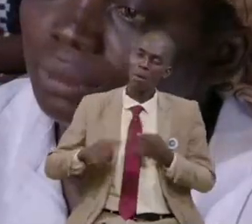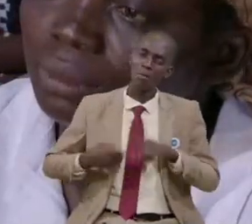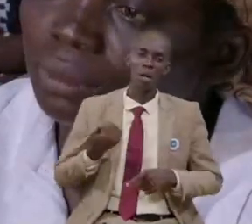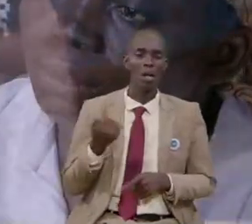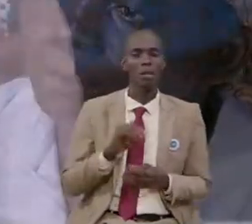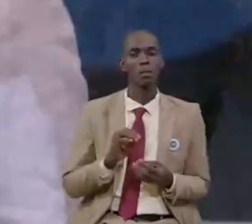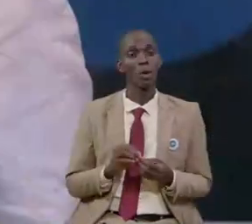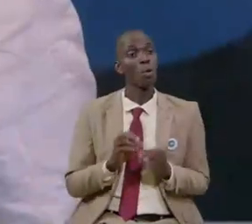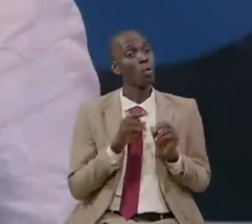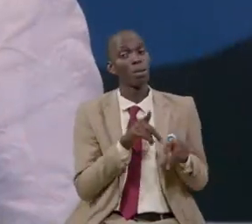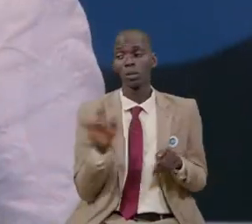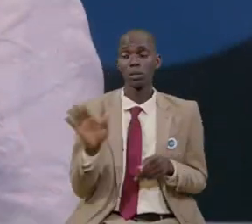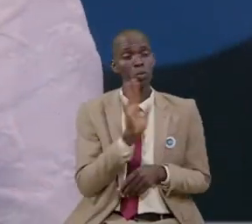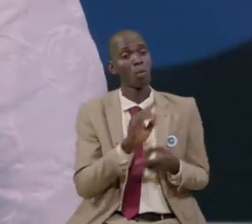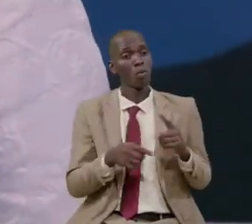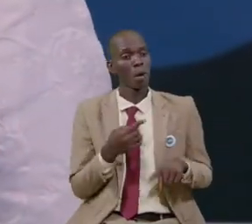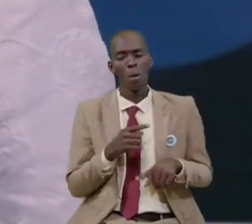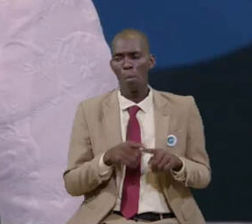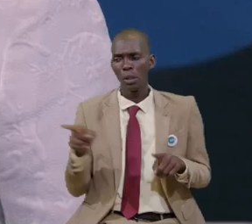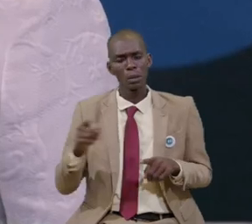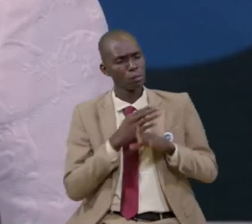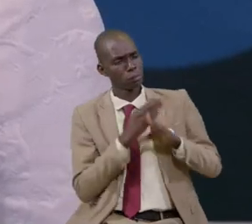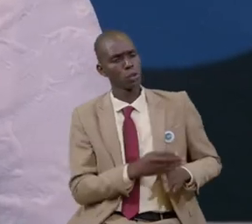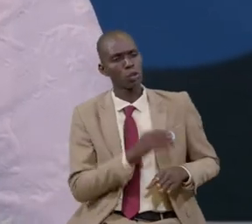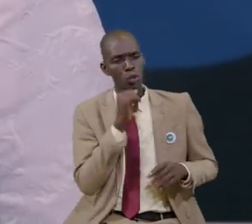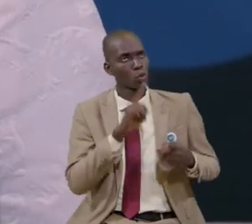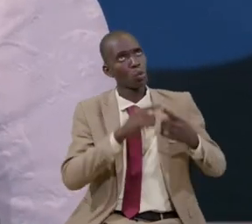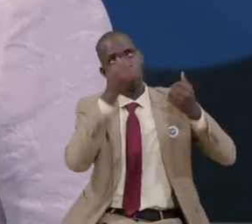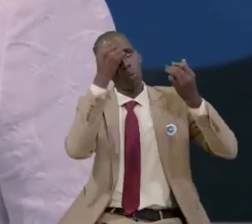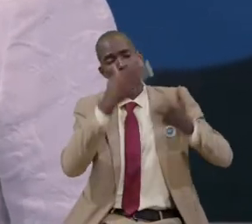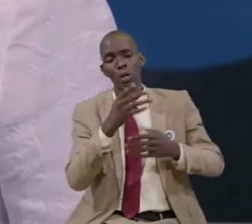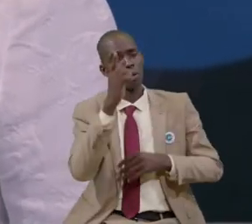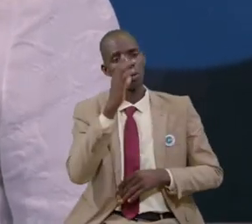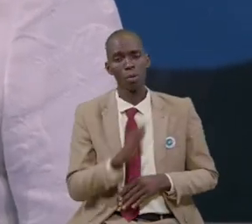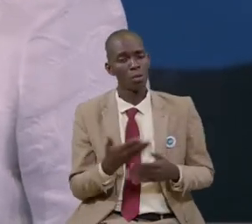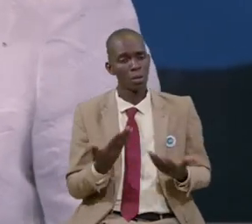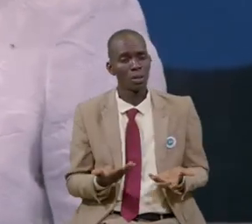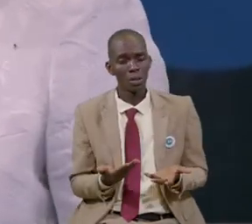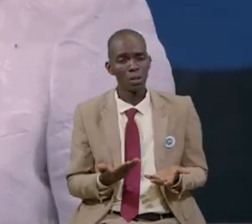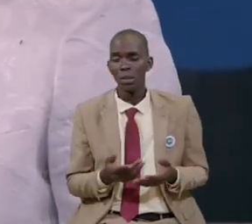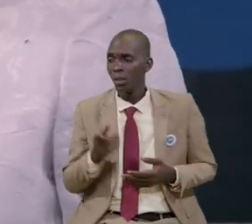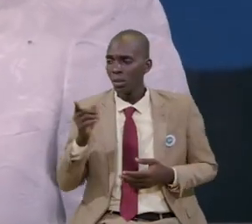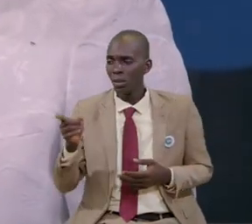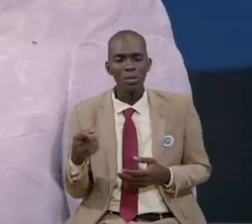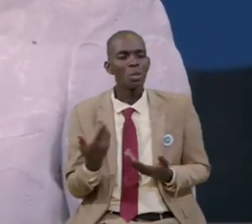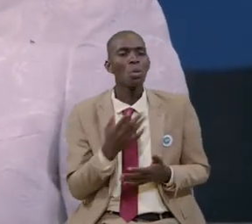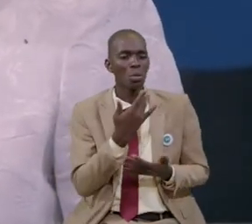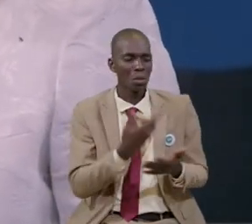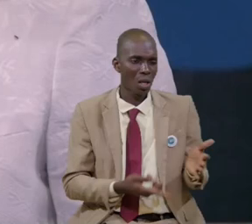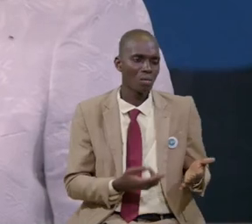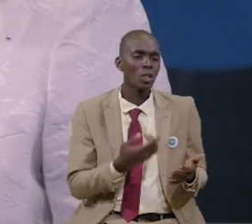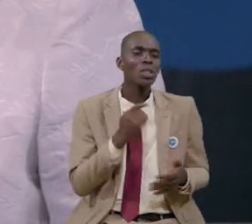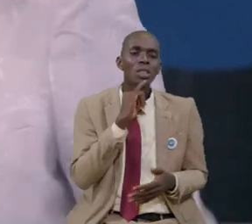ton ami, mais il ne te permettra pas de faire ce que Dieu veut que tu fasses. La personne, alors,